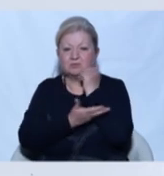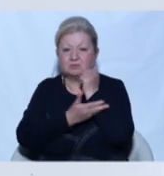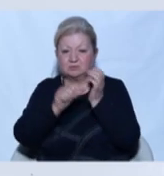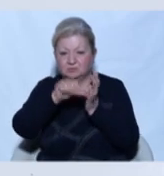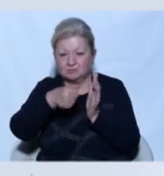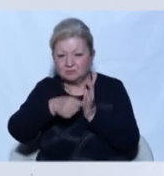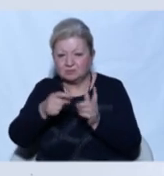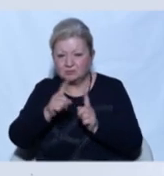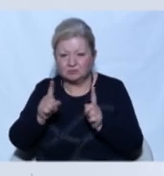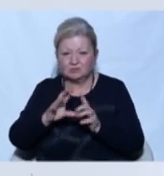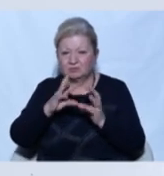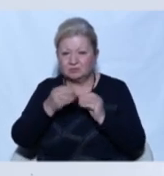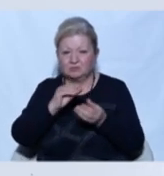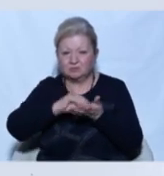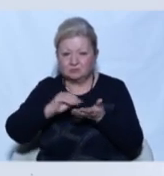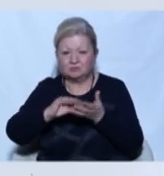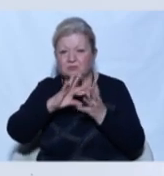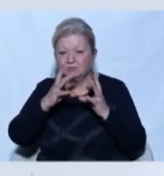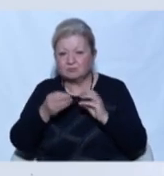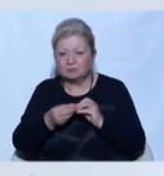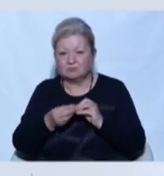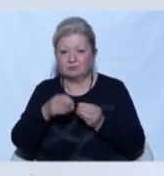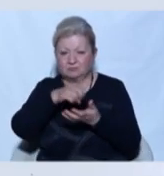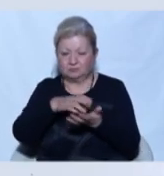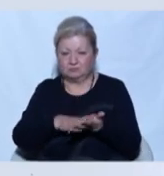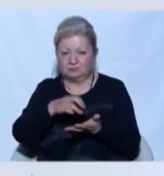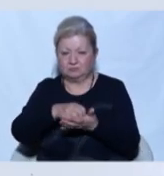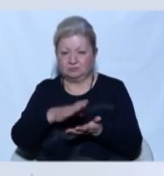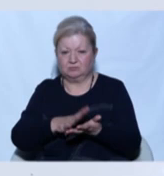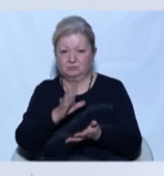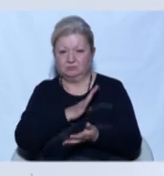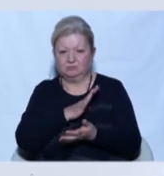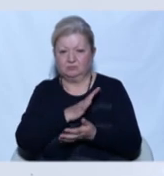კი მოიხელთებდა, ყველაფერს ზე აღნიშვნას აკეთებდა.